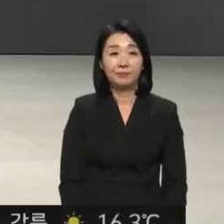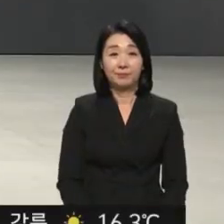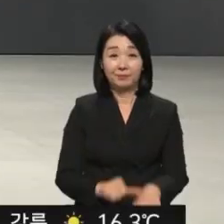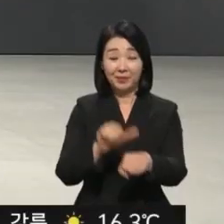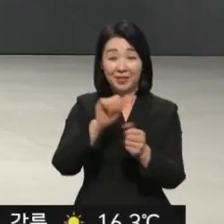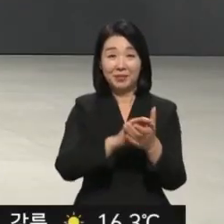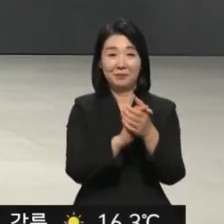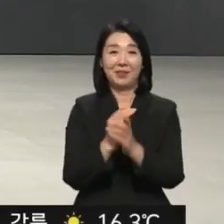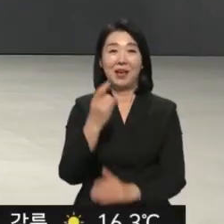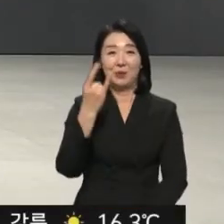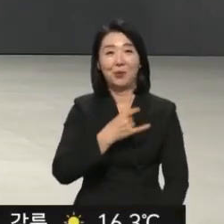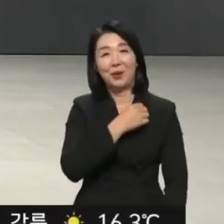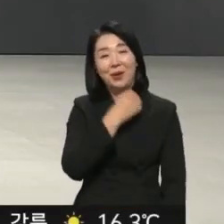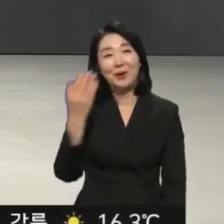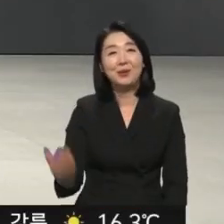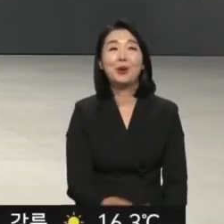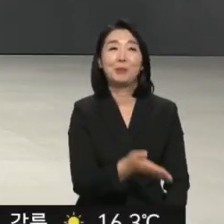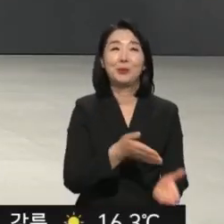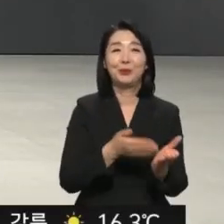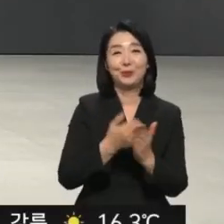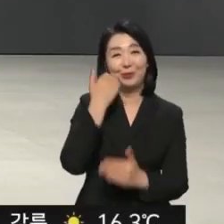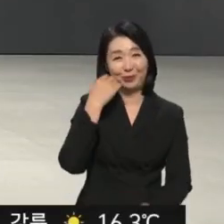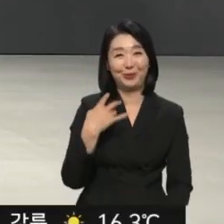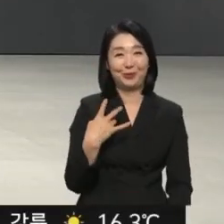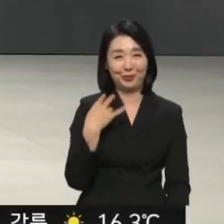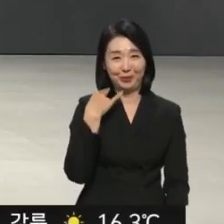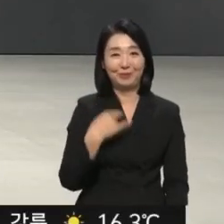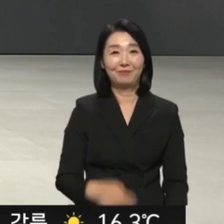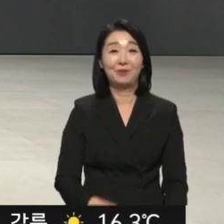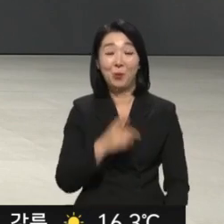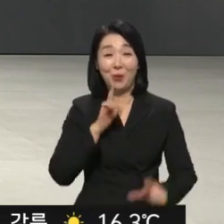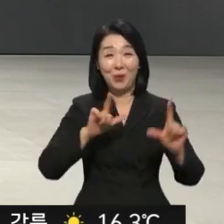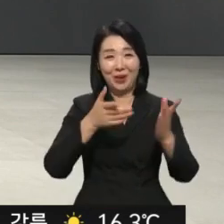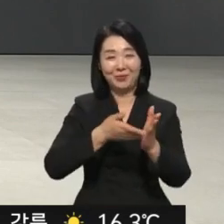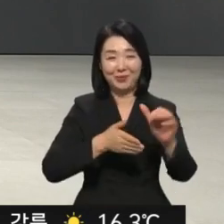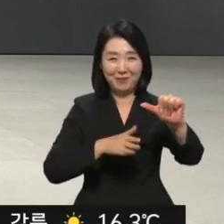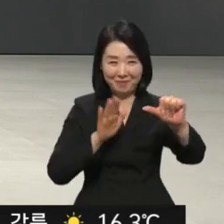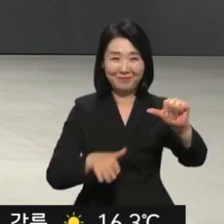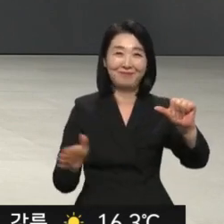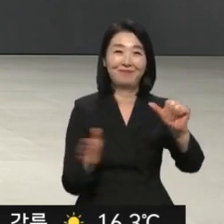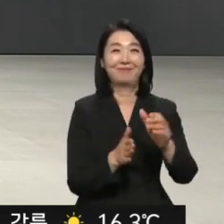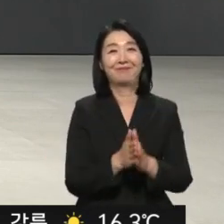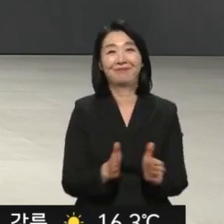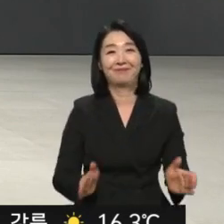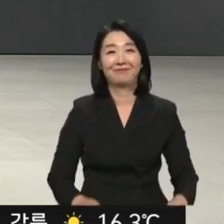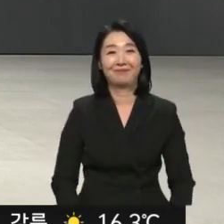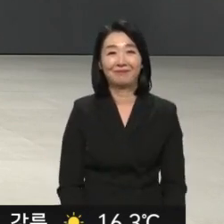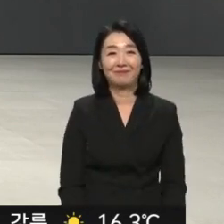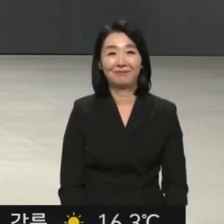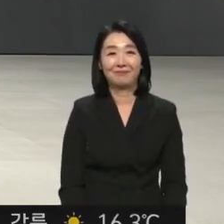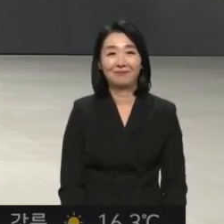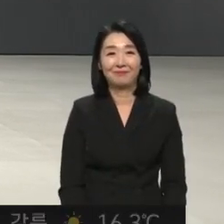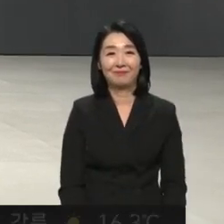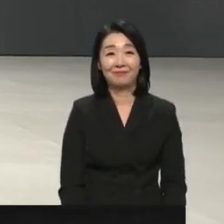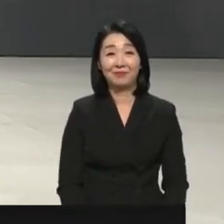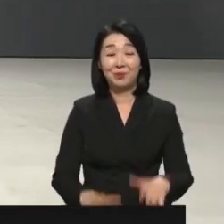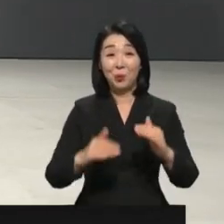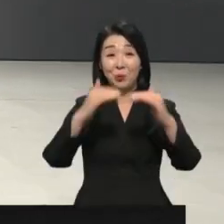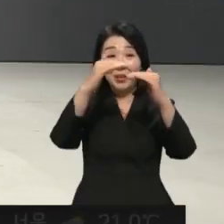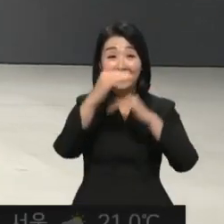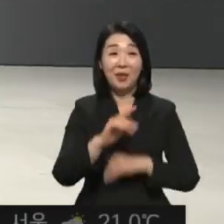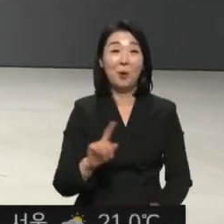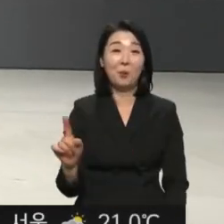네, 5시 하면 다정해. 정혜연들의 뉴스 큐레이터 울체커입니다. 월요일에 뉴스픽 5 바로 들어갑니다. 오늘